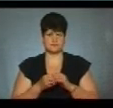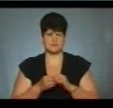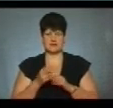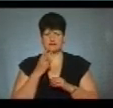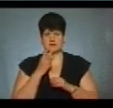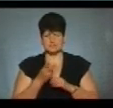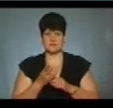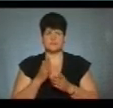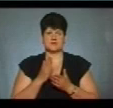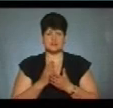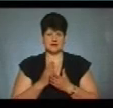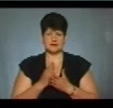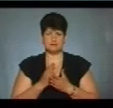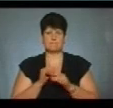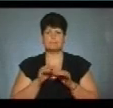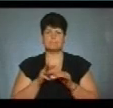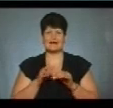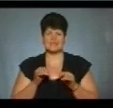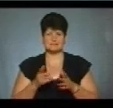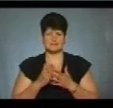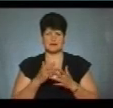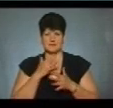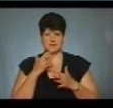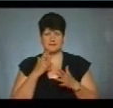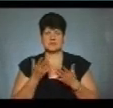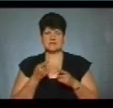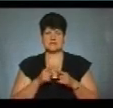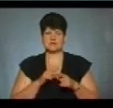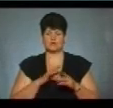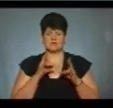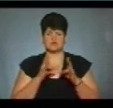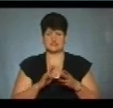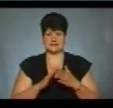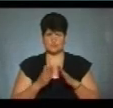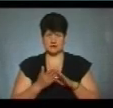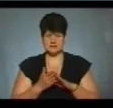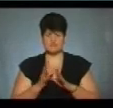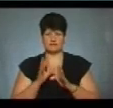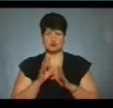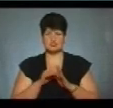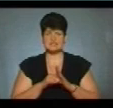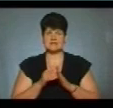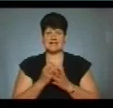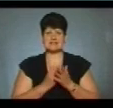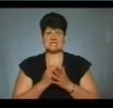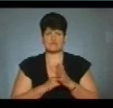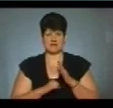дивіться, механізмів є багато. Якби це була надзвичайна ситуація, включається резервний